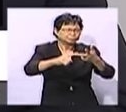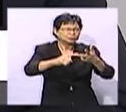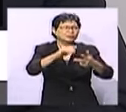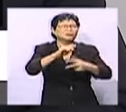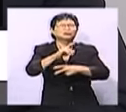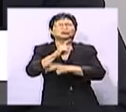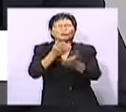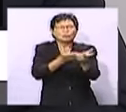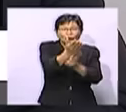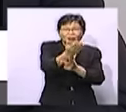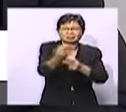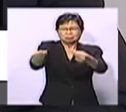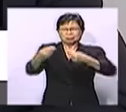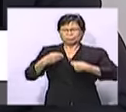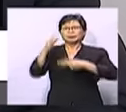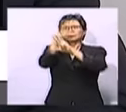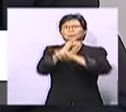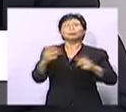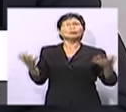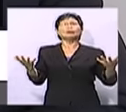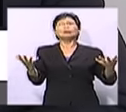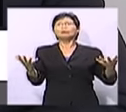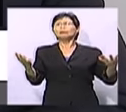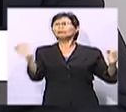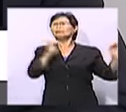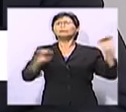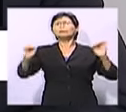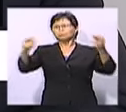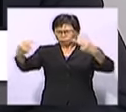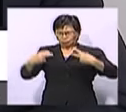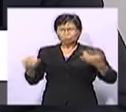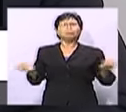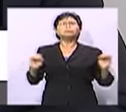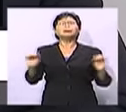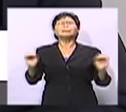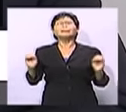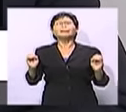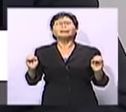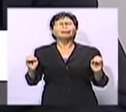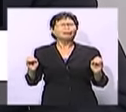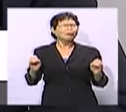us. But we have not seen any. And